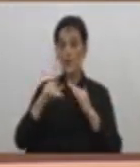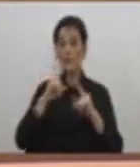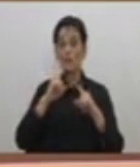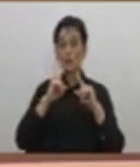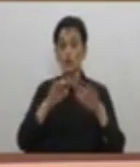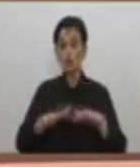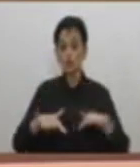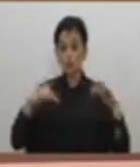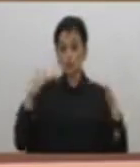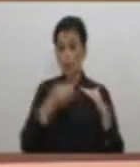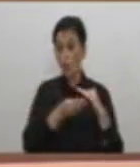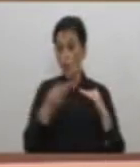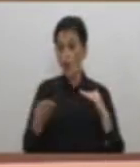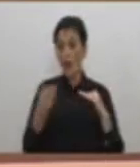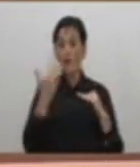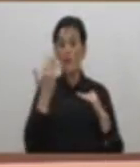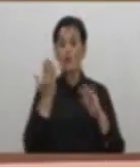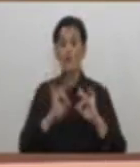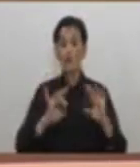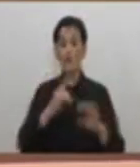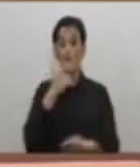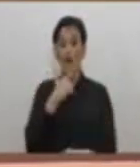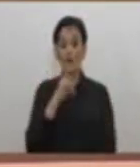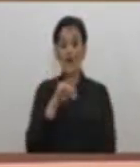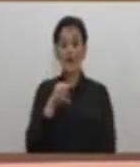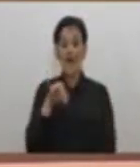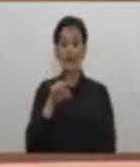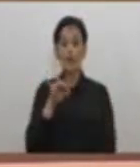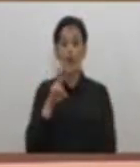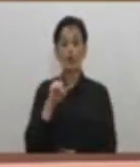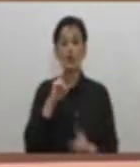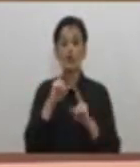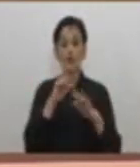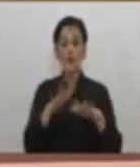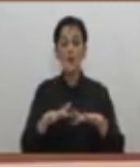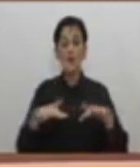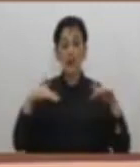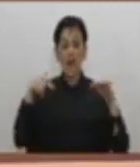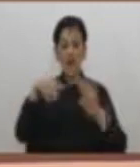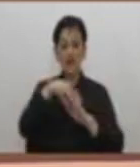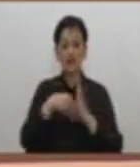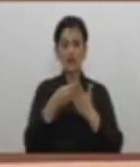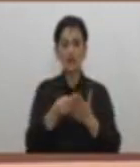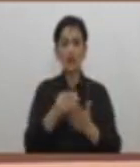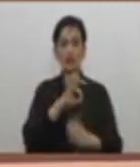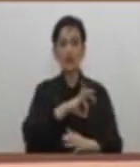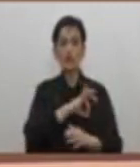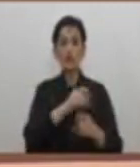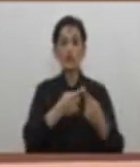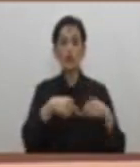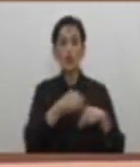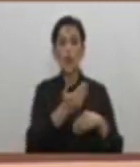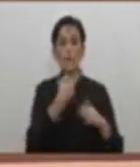სხდომას. Თუმცა მოხსენებელმა ბატონმა რატი იონათა მიშვილმა პლენარულ სხდომაზე წარმოადგინა იურიდიული კომიტეტის